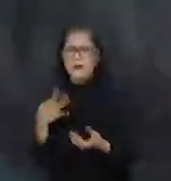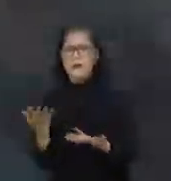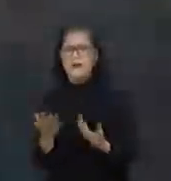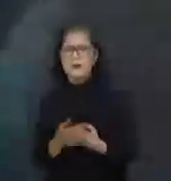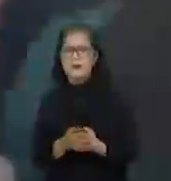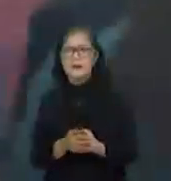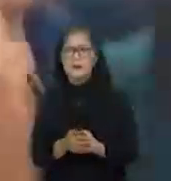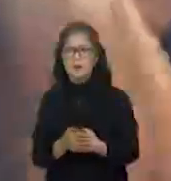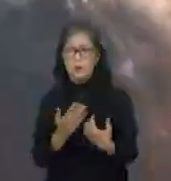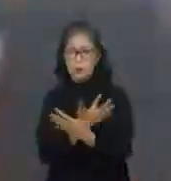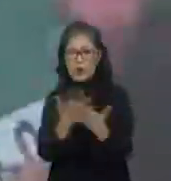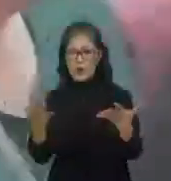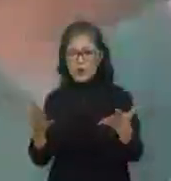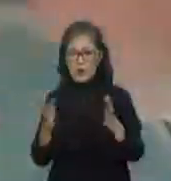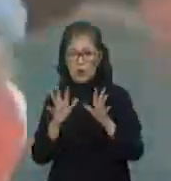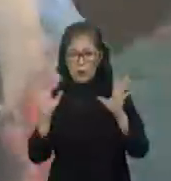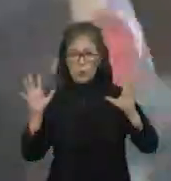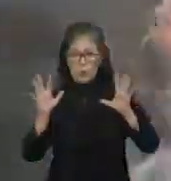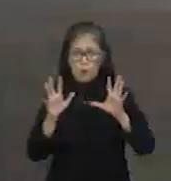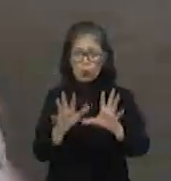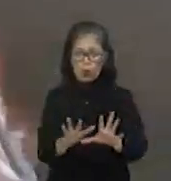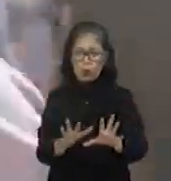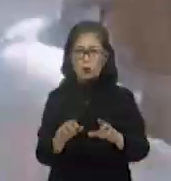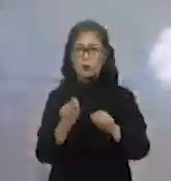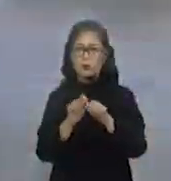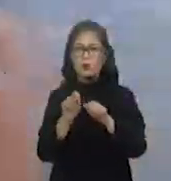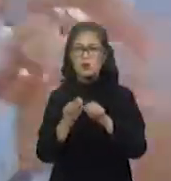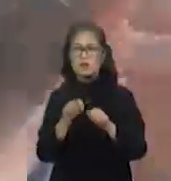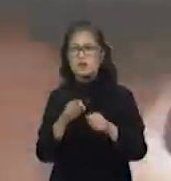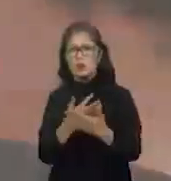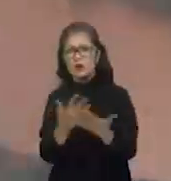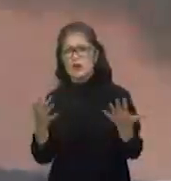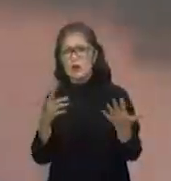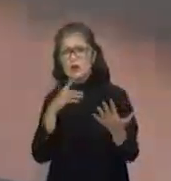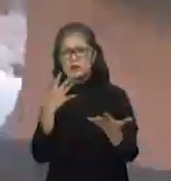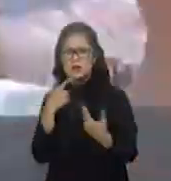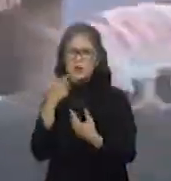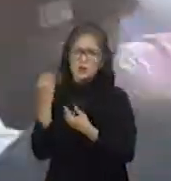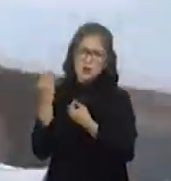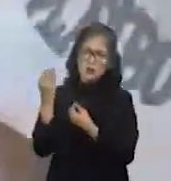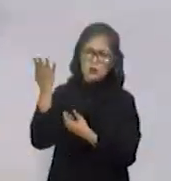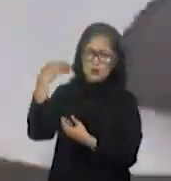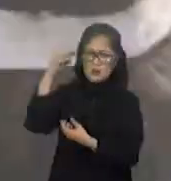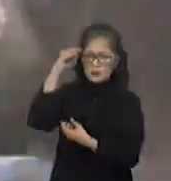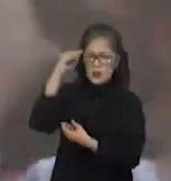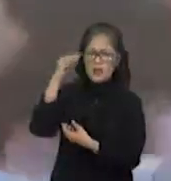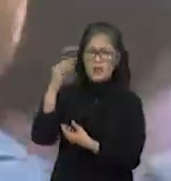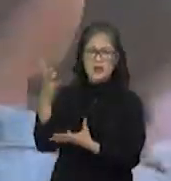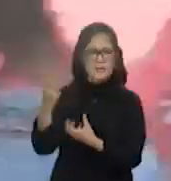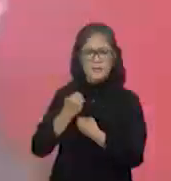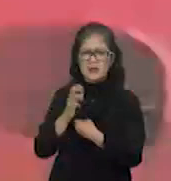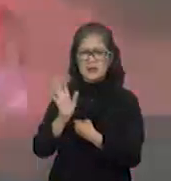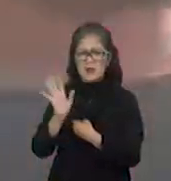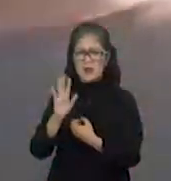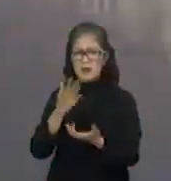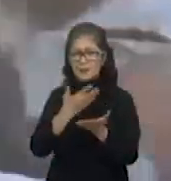Membludaknya warga yang ingin mendapat daging kurban membuat sebagian warga yang sudah datang dari pagi tidak kebagian daging kurban lantaran habis